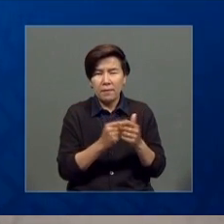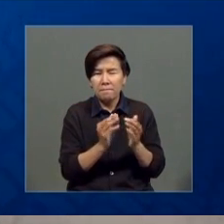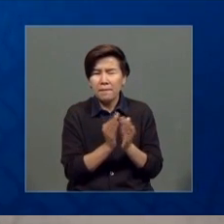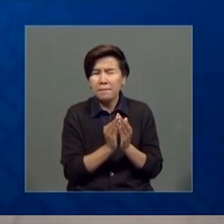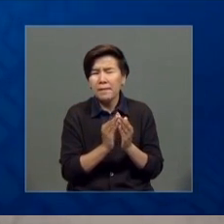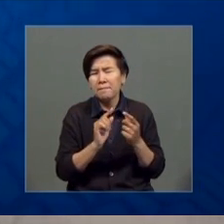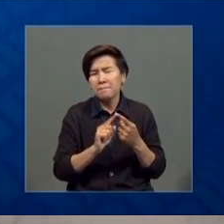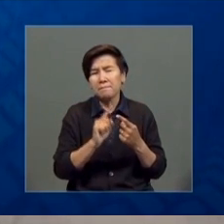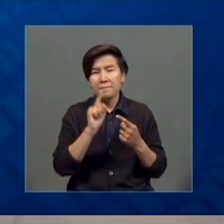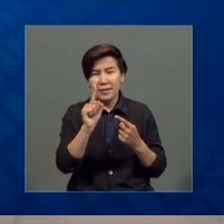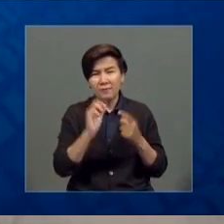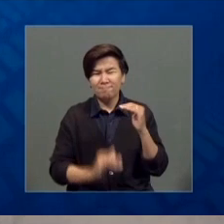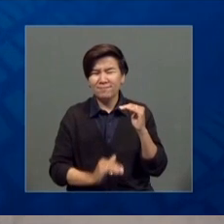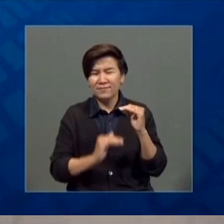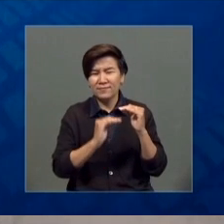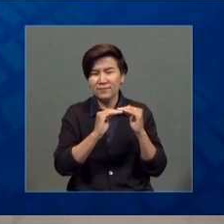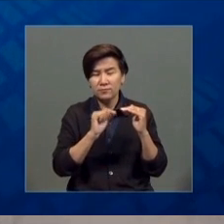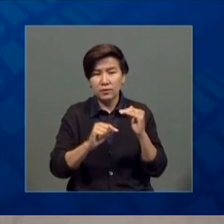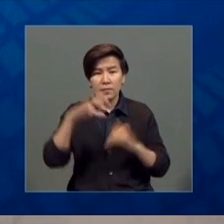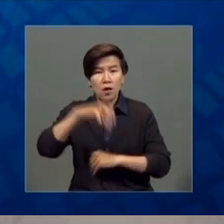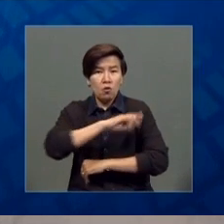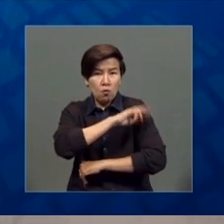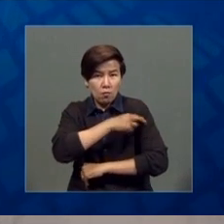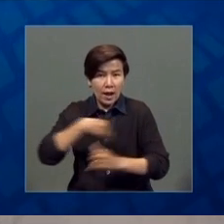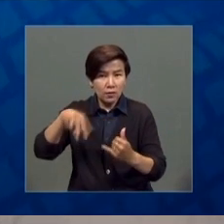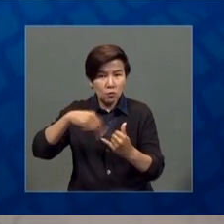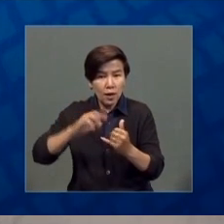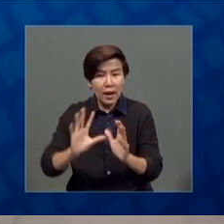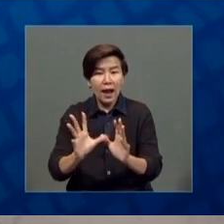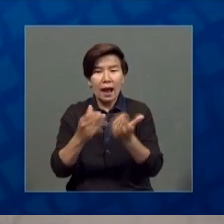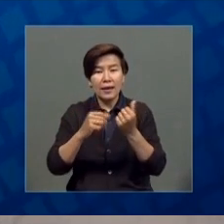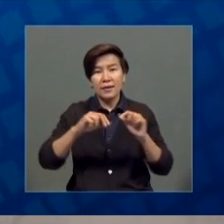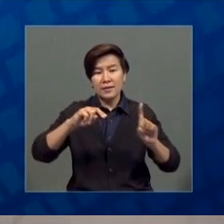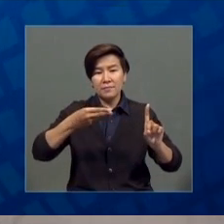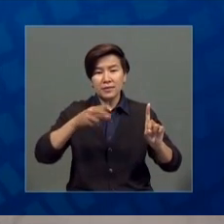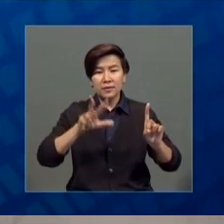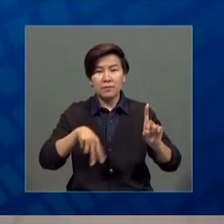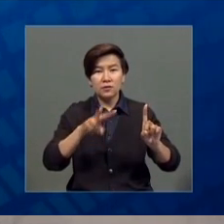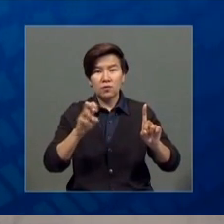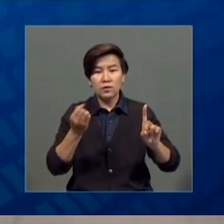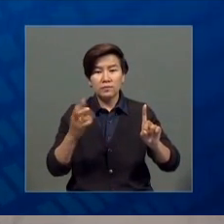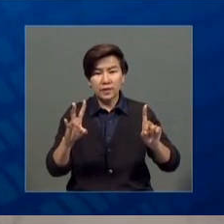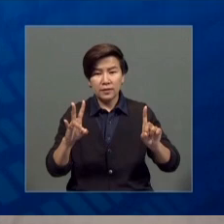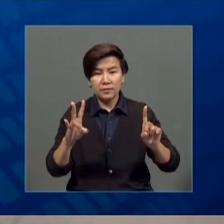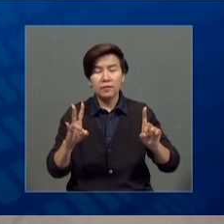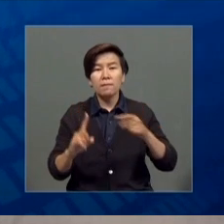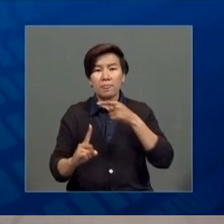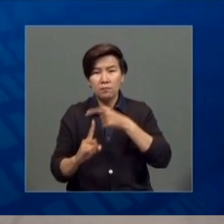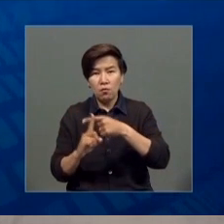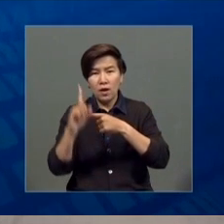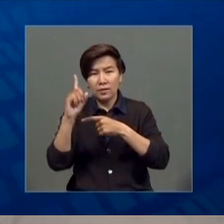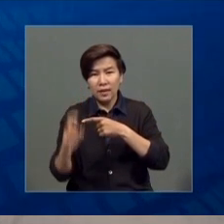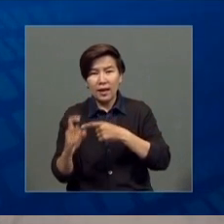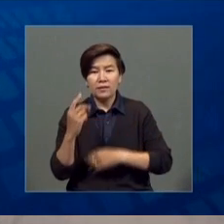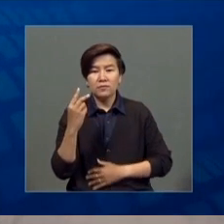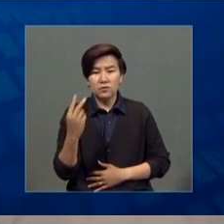ของผู้สูญเสียด้วยและนี่เป็นอีก1ครั้งนะที่เราเน้นย้ำว่าผู้สูงวัยเป็นกลุ่มเสี่ยงพวกเราเองต้องตั้งการ์ด